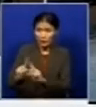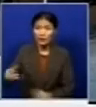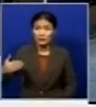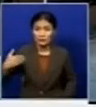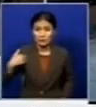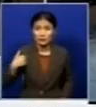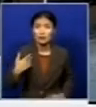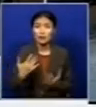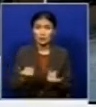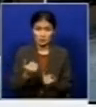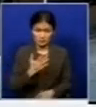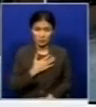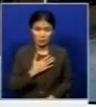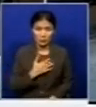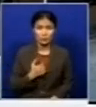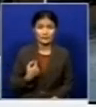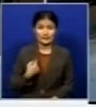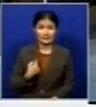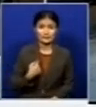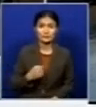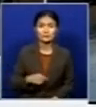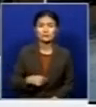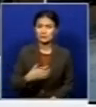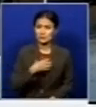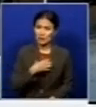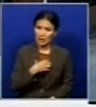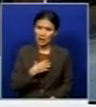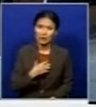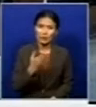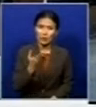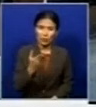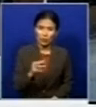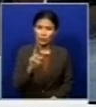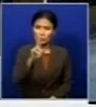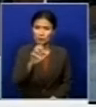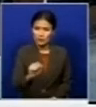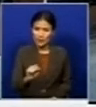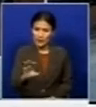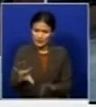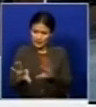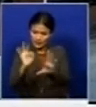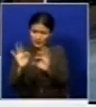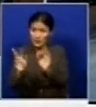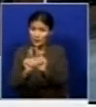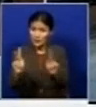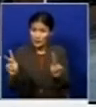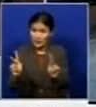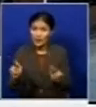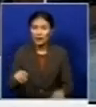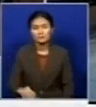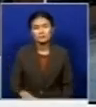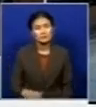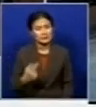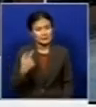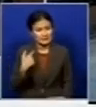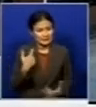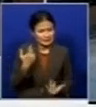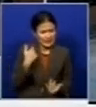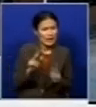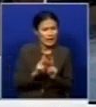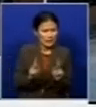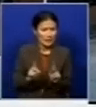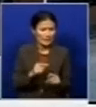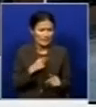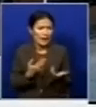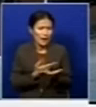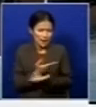จึงเห็นด้วยอย่างยิ่งที่สภาจะตั้งคณะกรรมการวิสามัญขึ้นมาเพื่อจะได้เปิดรับฟังความคิดเห็นอย่างรอบด้